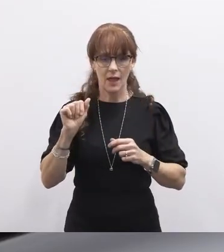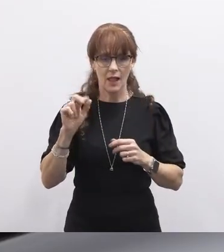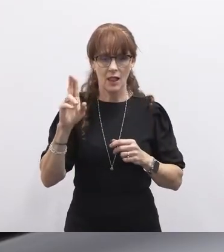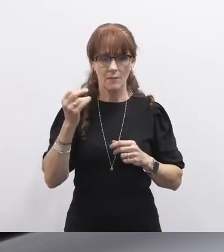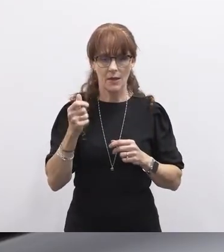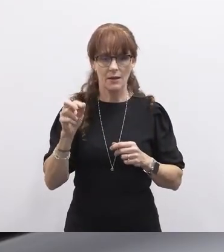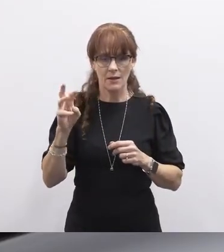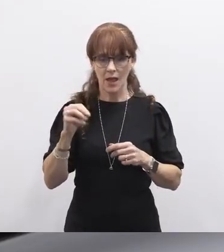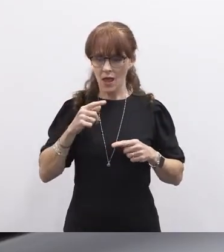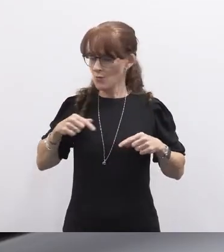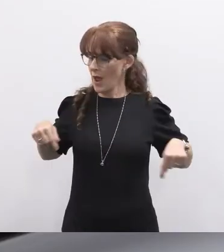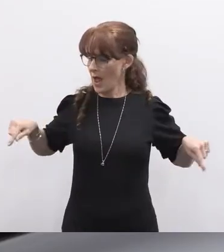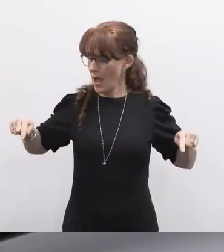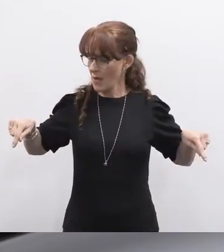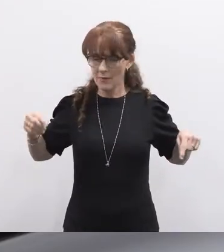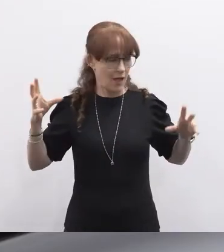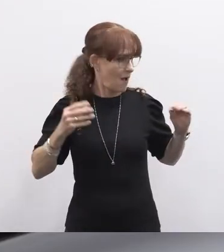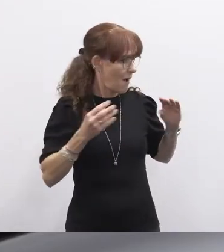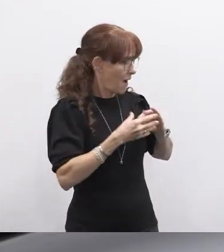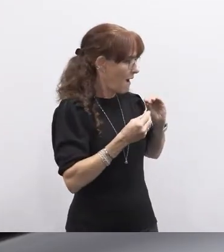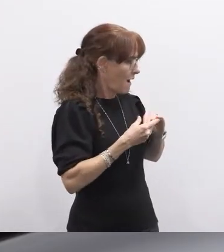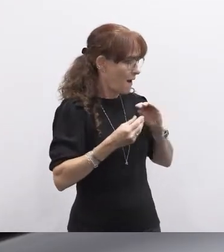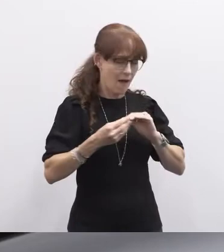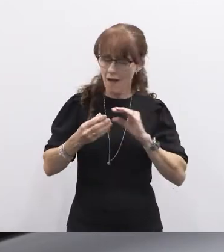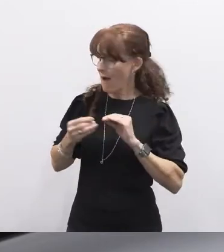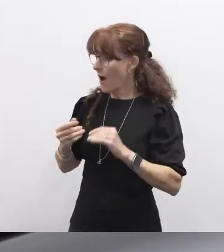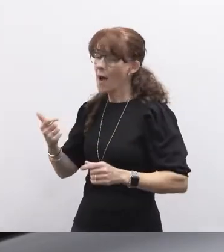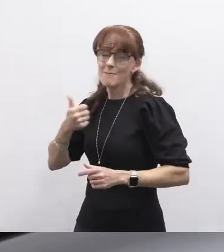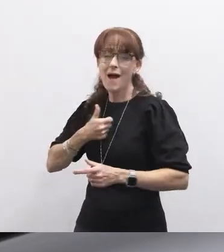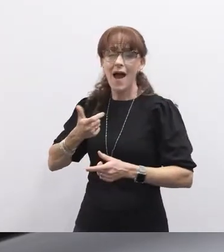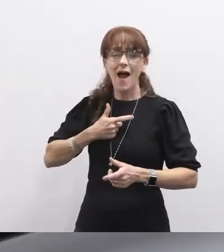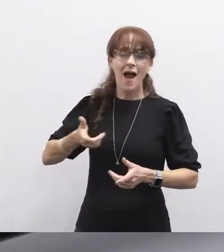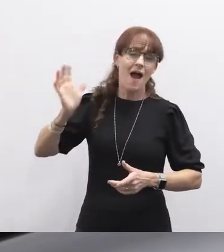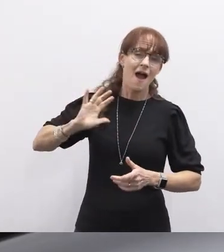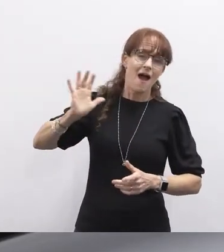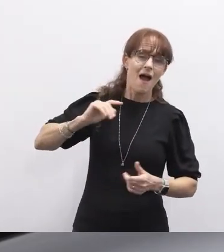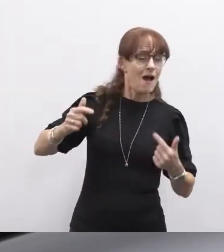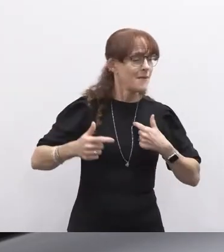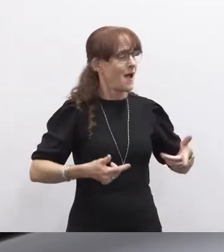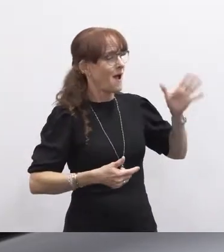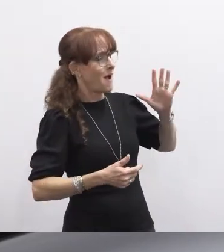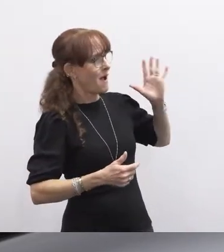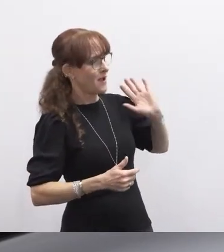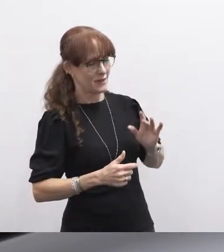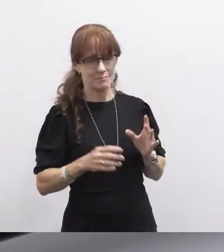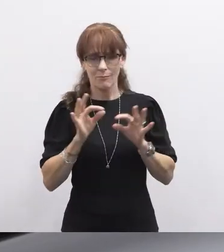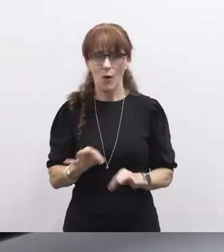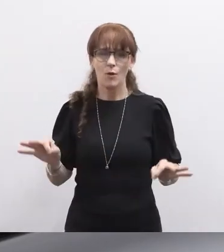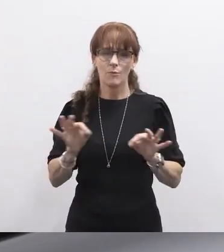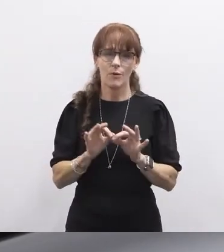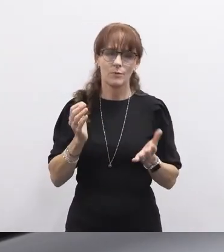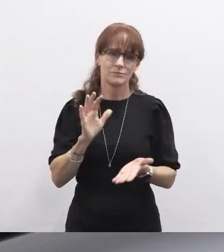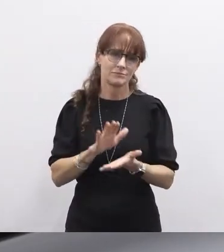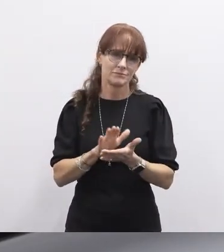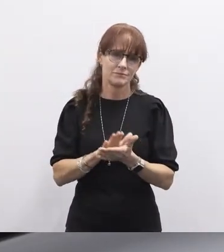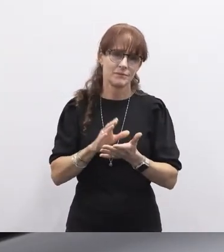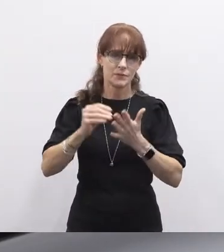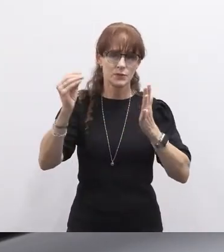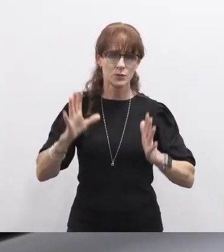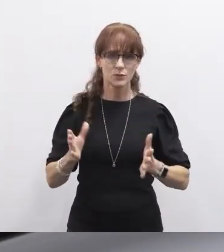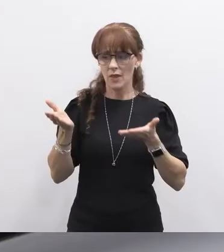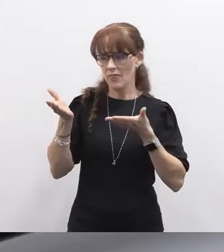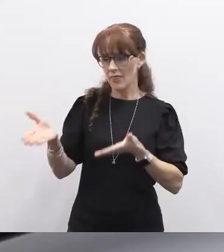Jordan ហើយគាត់បានជួបជាមួយសិស្សដែលរៀនបញ្ចប់រួចមកហើយហ្នឹងណាពួកគេនិយាយប្រាប់គាត់ហ្នឹងអំ